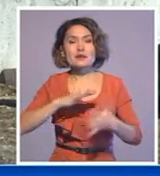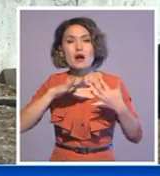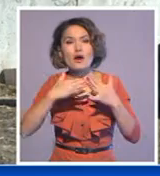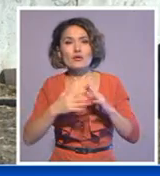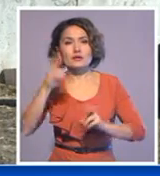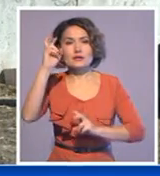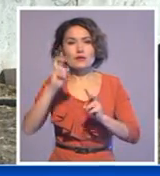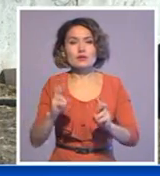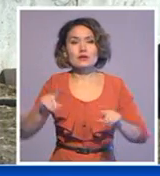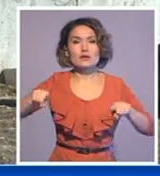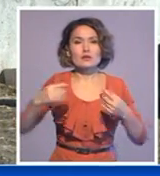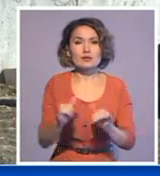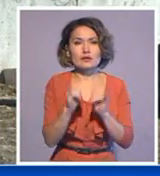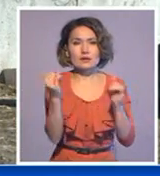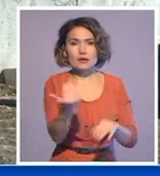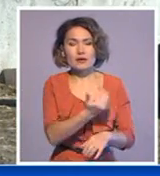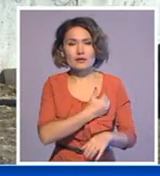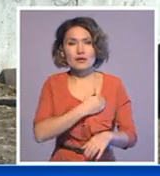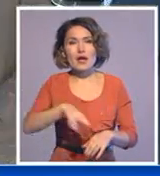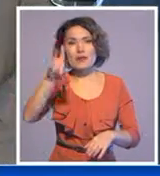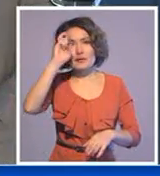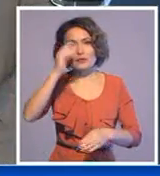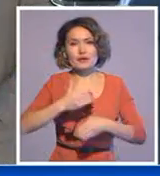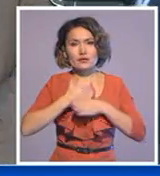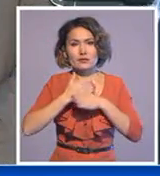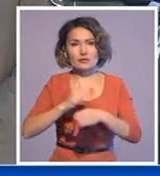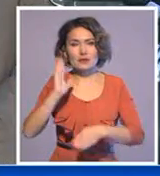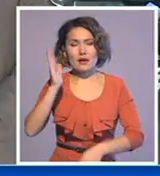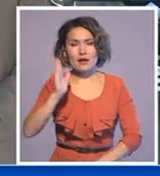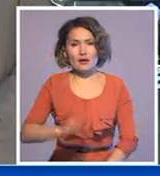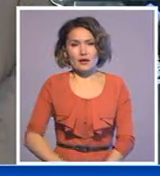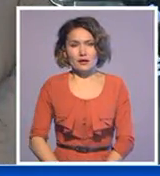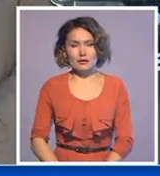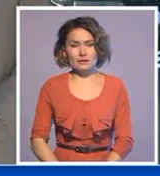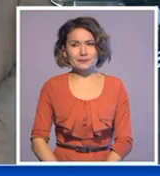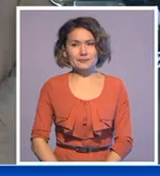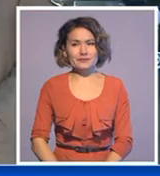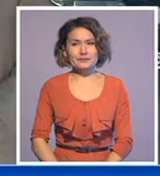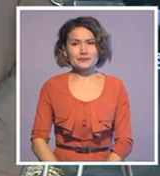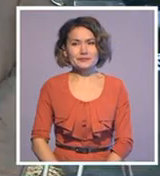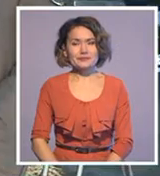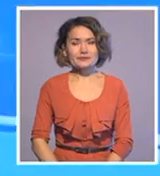бұл елге де пайда болады, мемлекетке де пайда болады. Мұны жүрген жерде халыққа түсіндіріп айтып жүрміз.